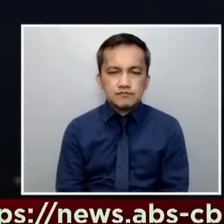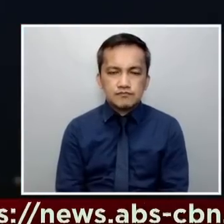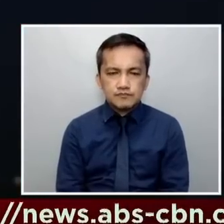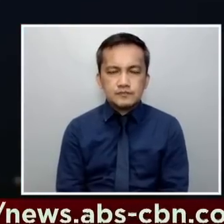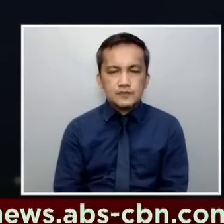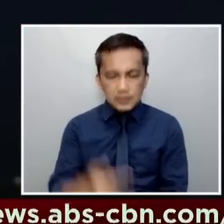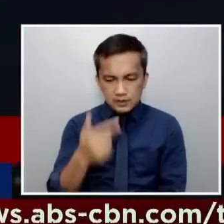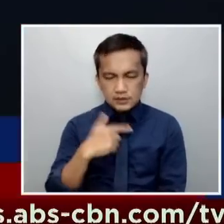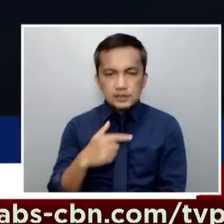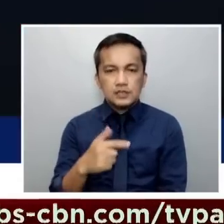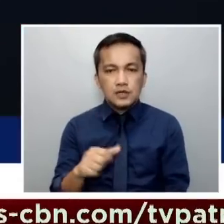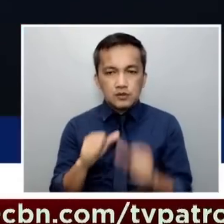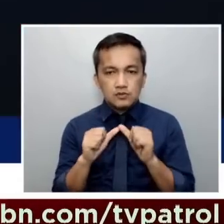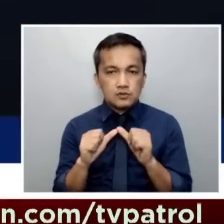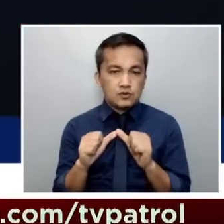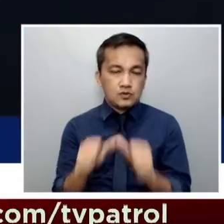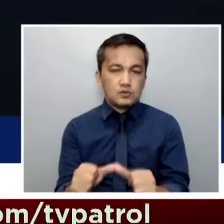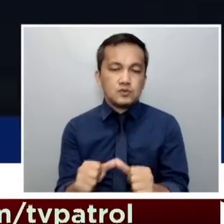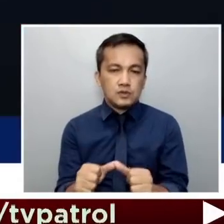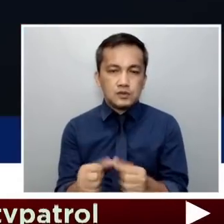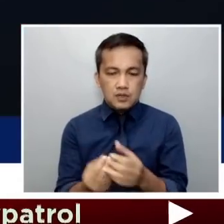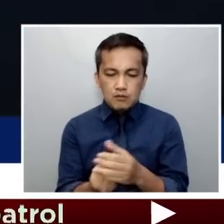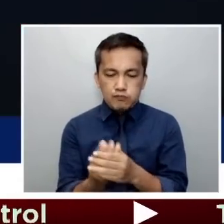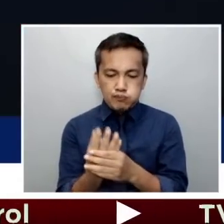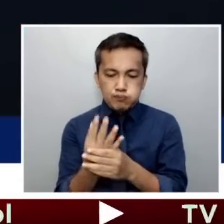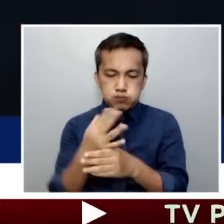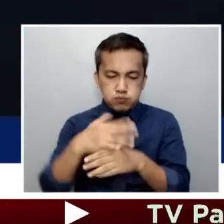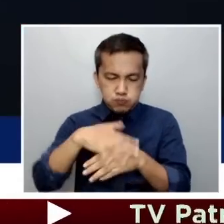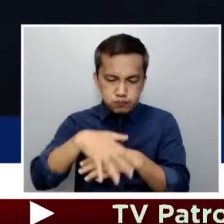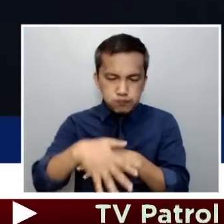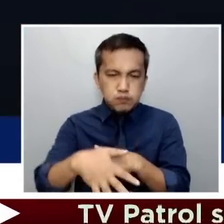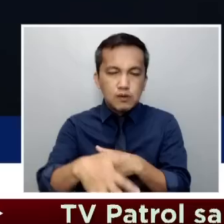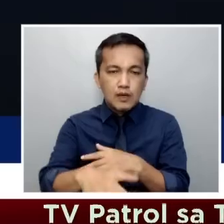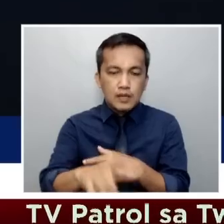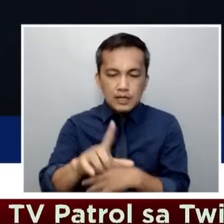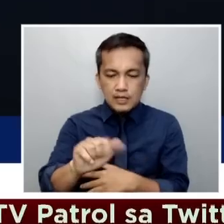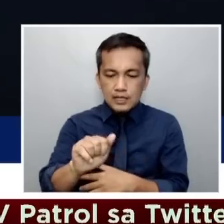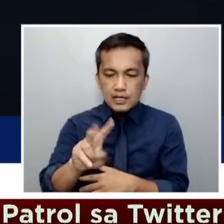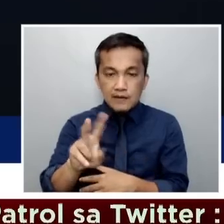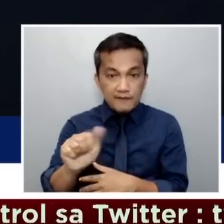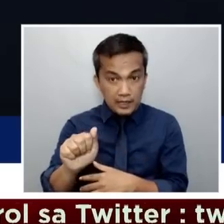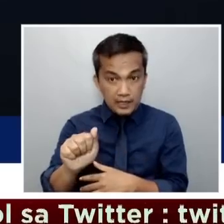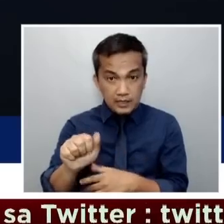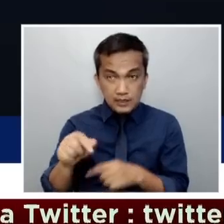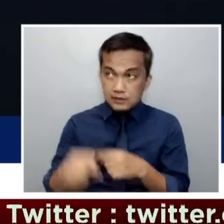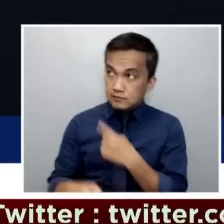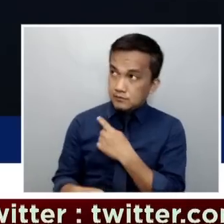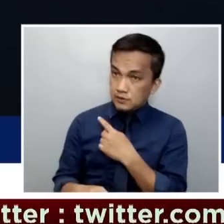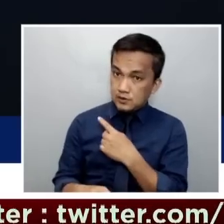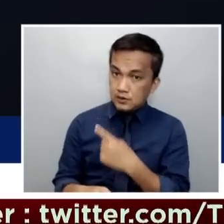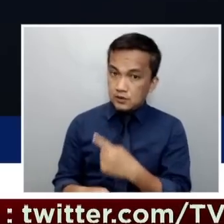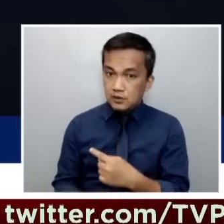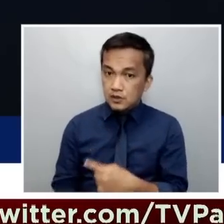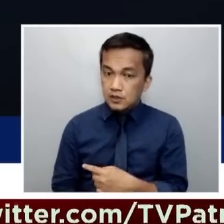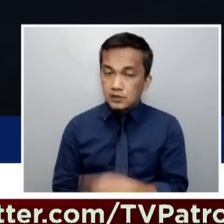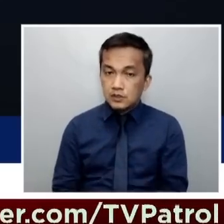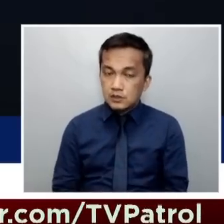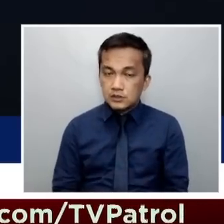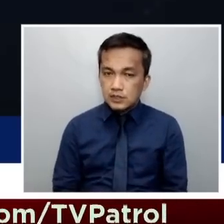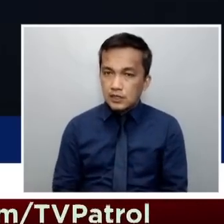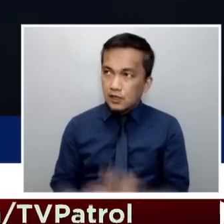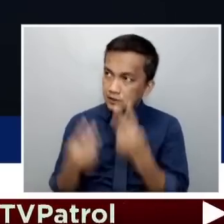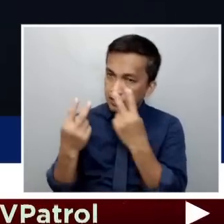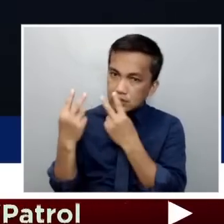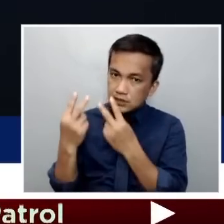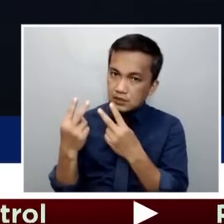Kabayan, tuloy naman ang pagdaloy ng lava o ang tinatawag na lava flow dito sa kinatatayuan ko sa Kitwinan Hill. Kitang-kita ang